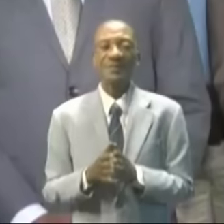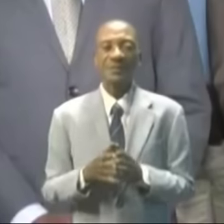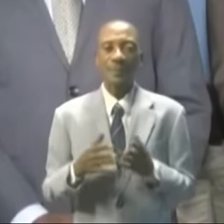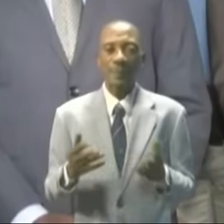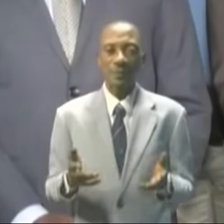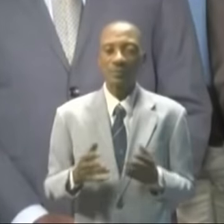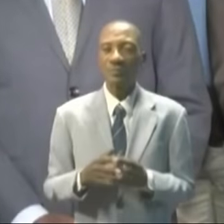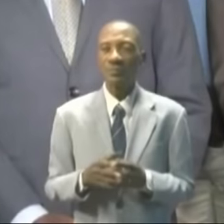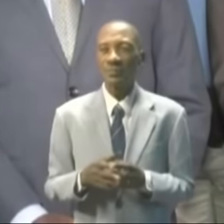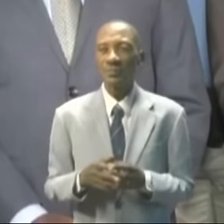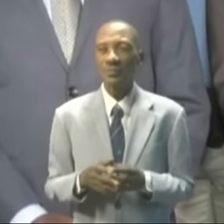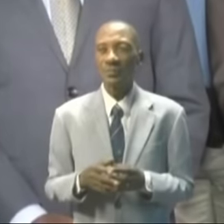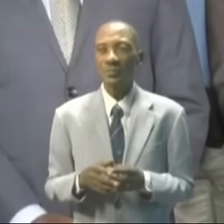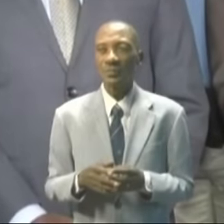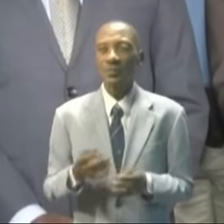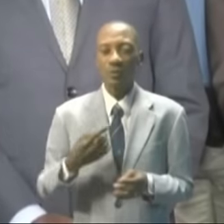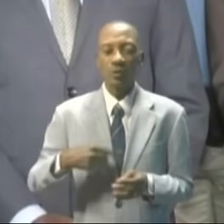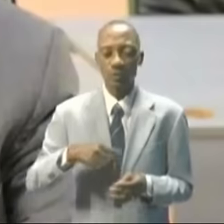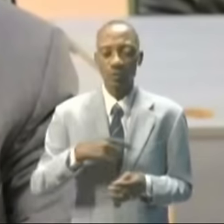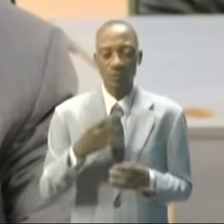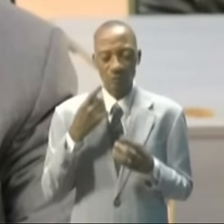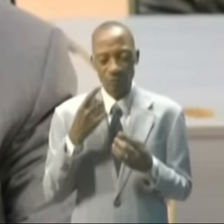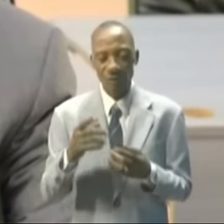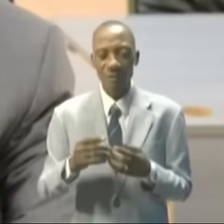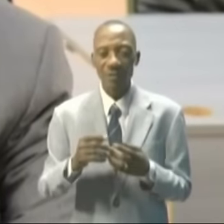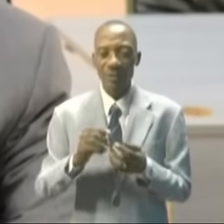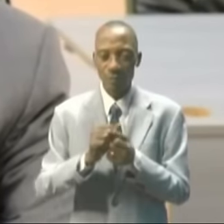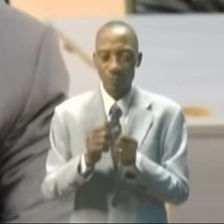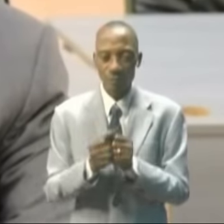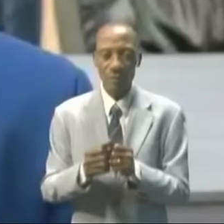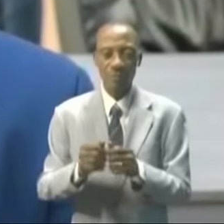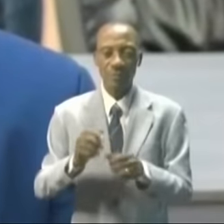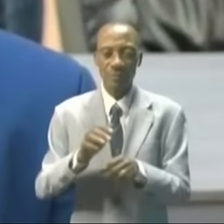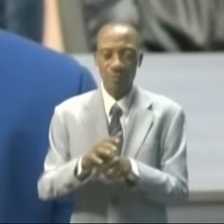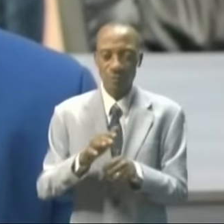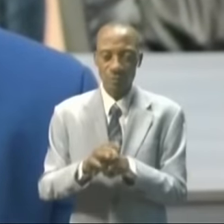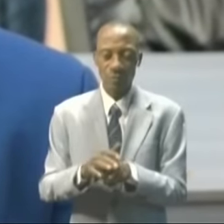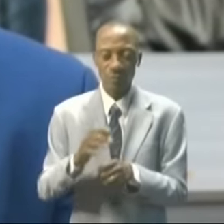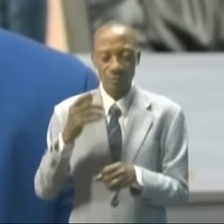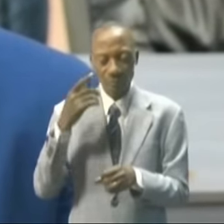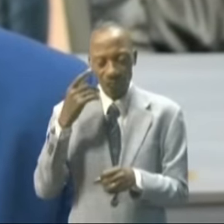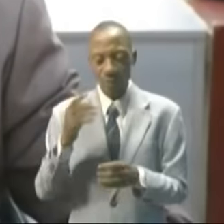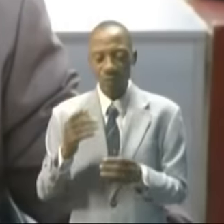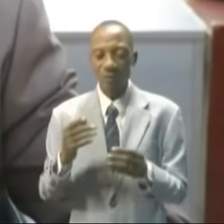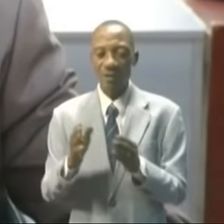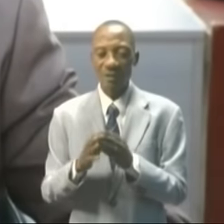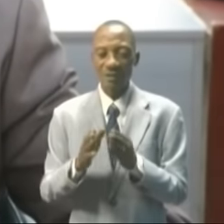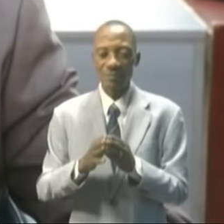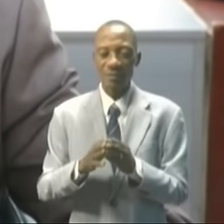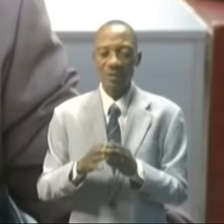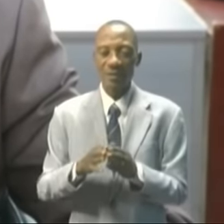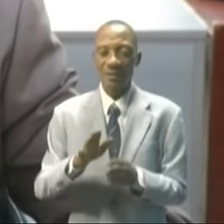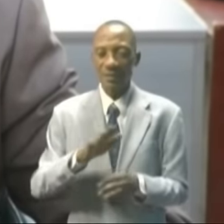présenter lorsqu'elle viendra à l'Assemblée nationale et subséquemment procéder à l'investiture de son